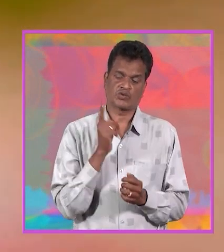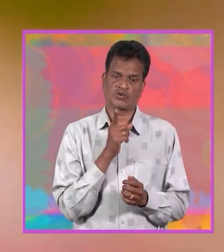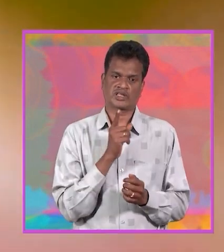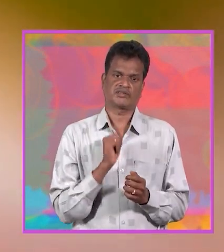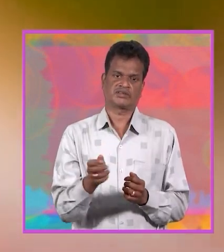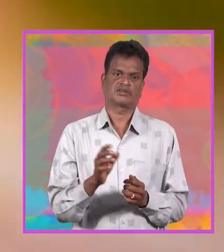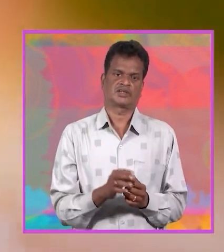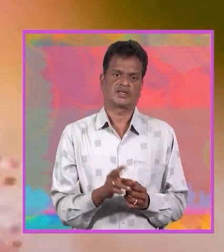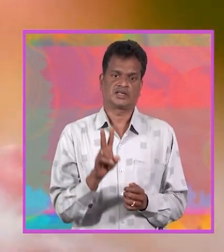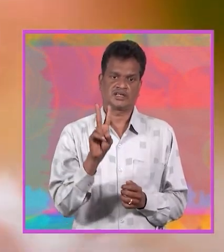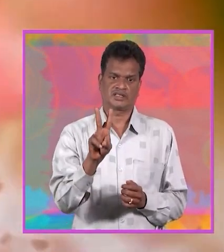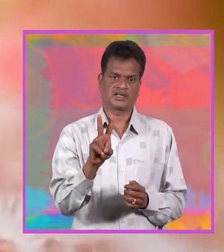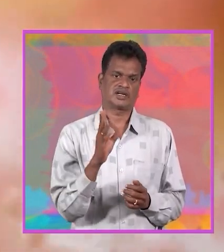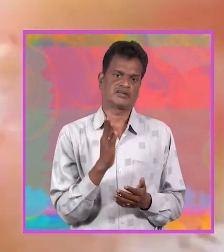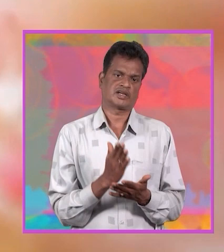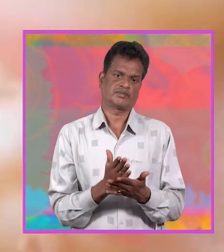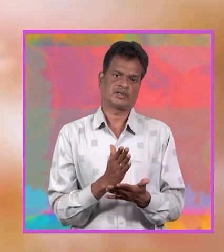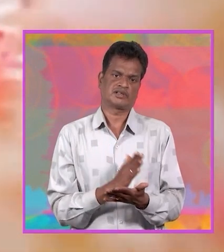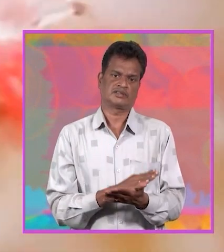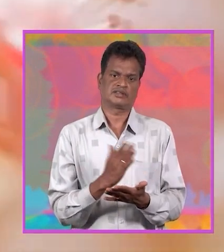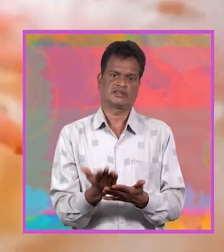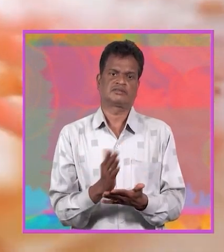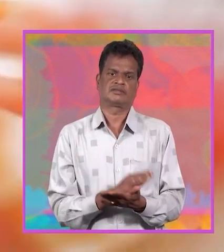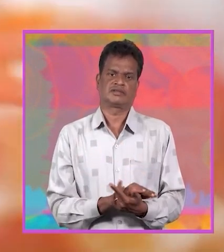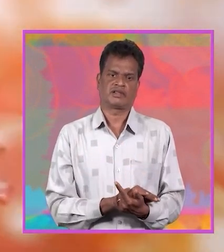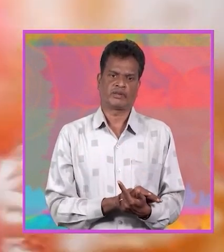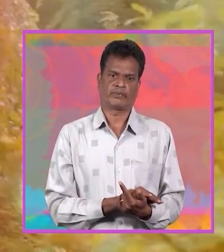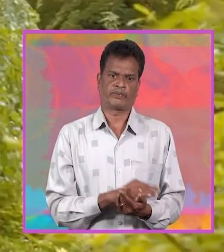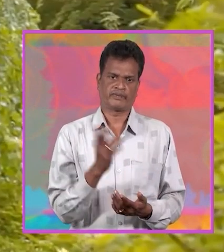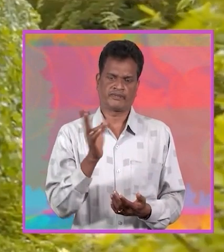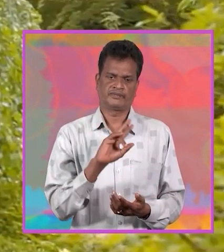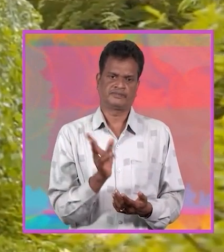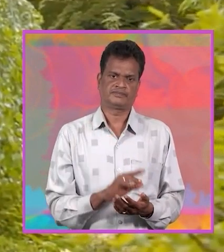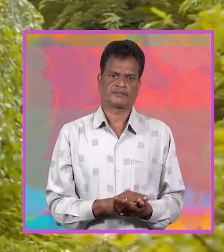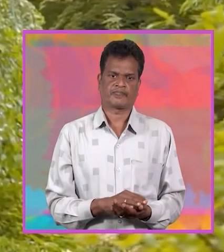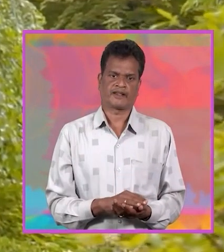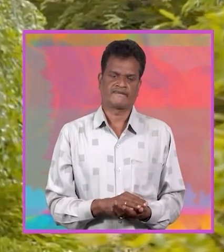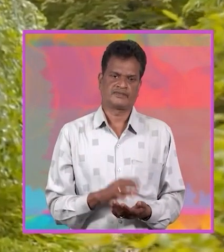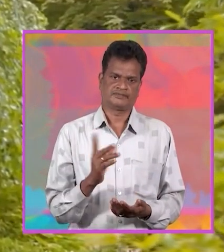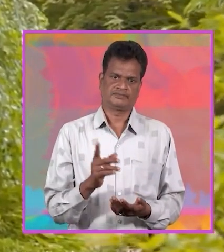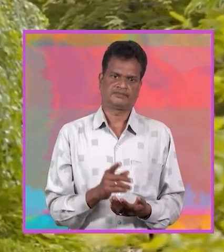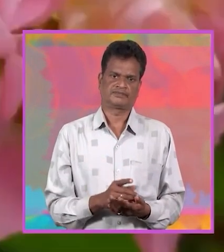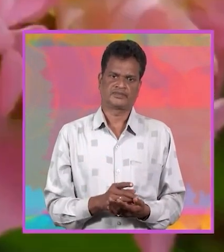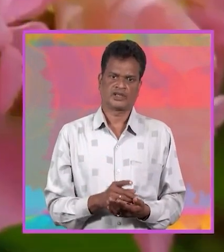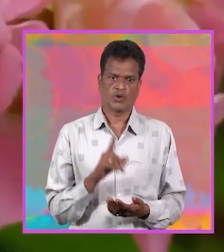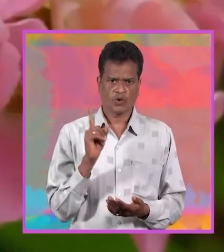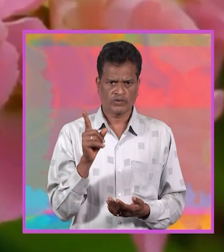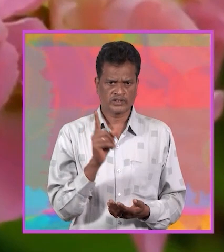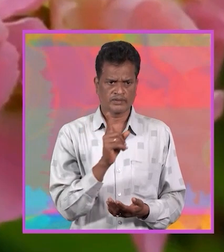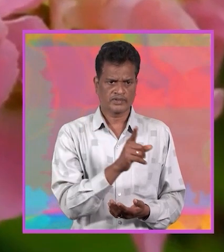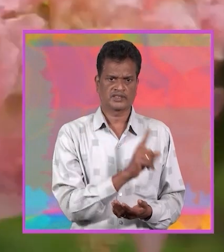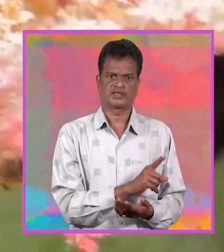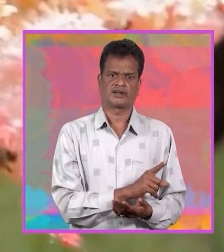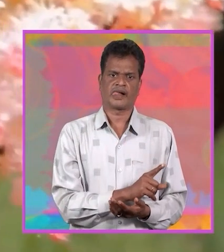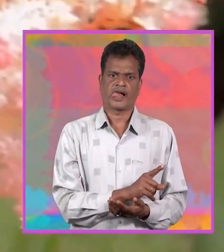ஒரு வகையில் இரண்டு வகையாக பிரிச்சுருக்காங்க, இடுகுறி பெயர், காரண பெயர்னு சொல்லிட்டு. இப்போ இதை ஒவ்வொன்றையும் பார்த்தீங்கன்னா